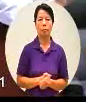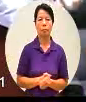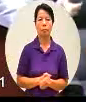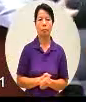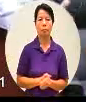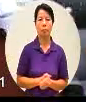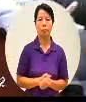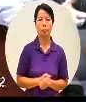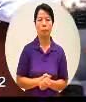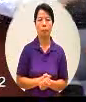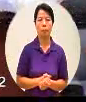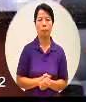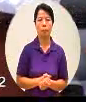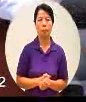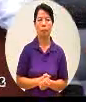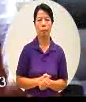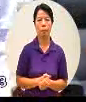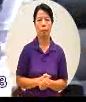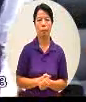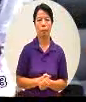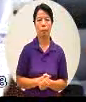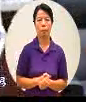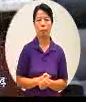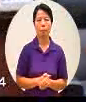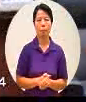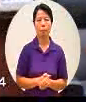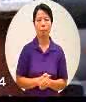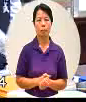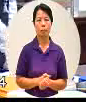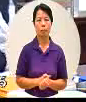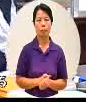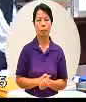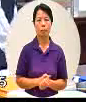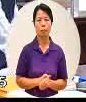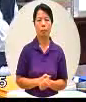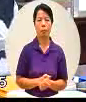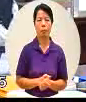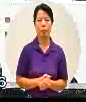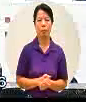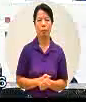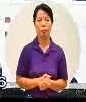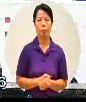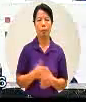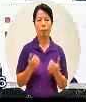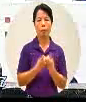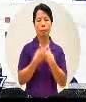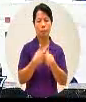散会哈、哦。